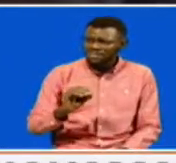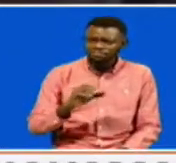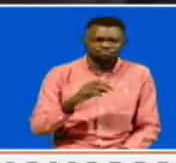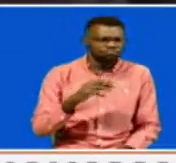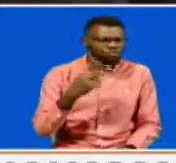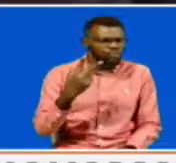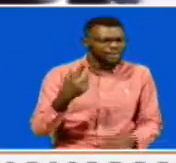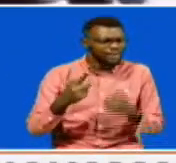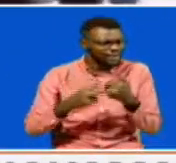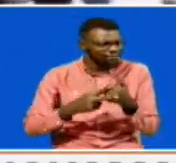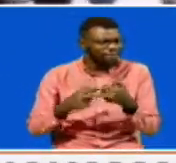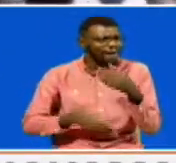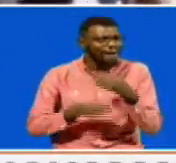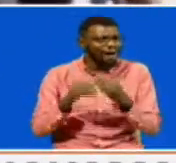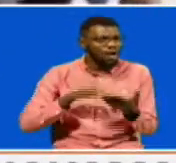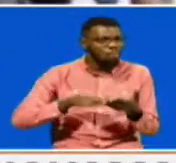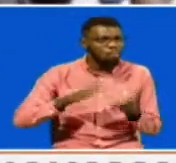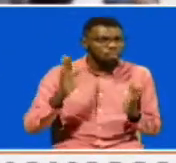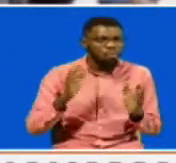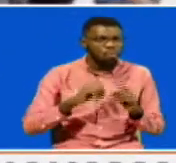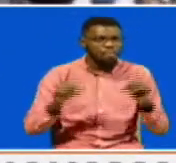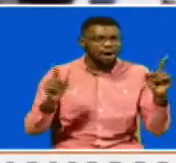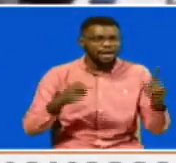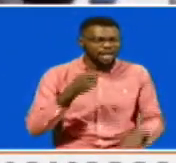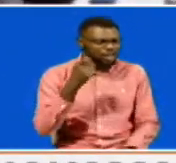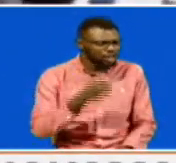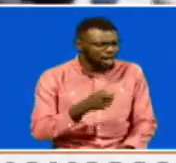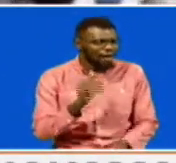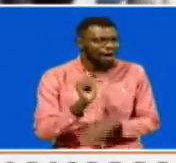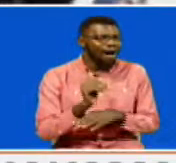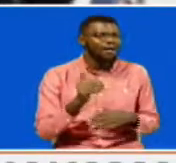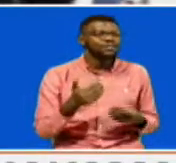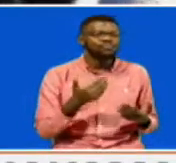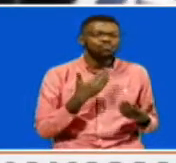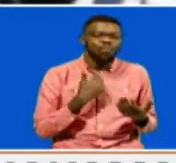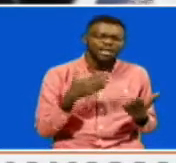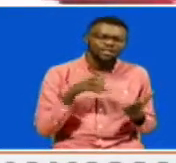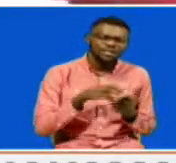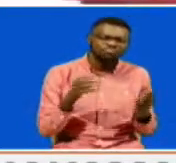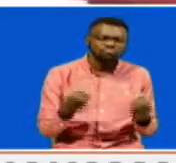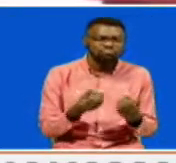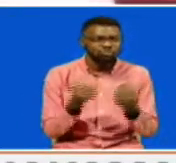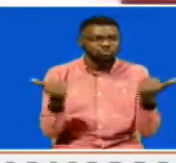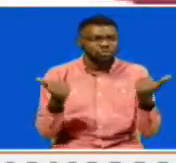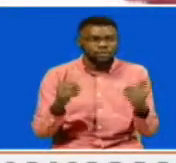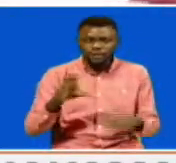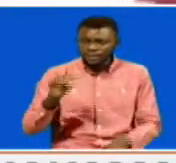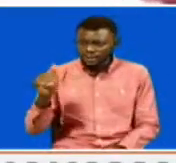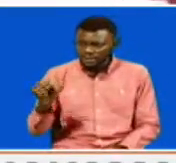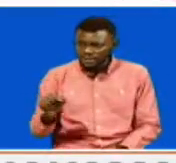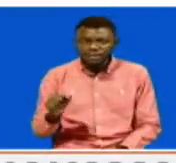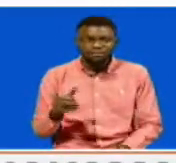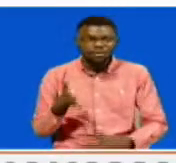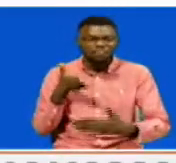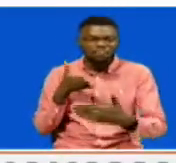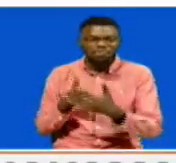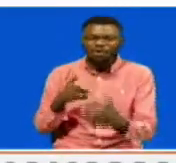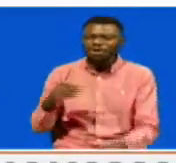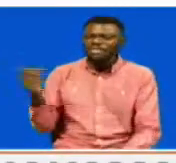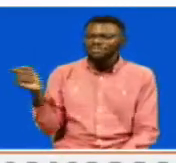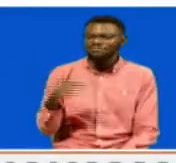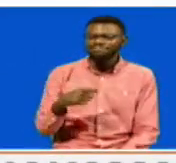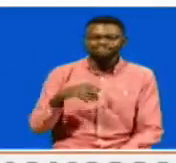27. Kulingana na agizo la muda la jaji Edwin Ongundi, makatibu waandamizi hao pia walizuiliwa kupata